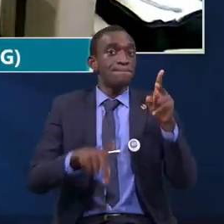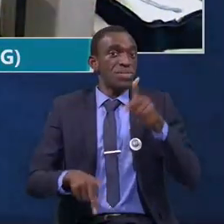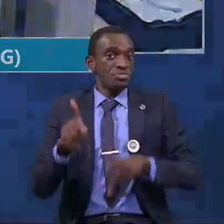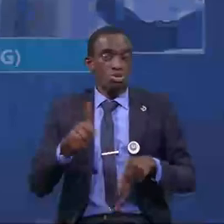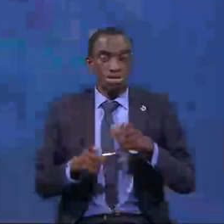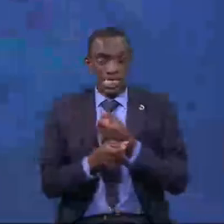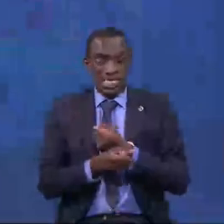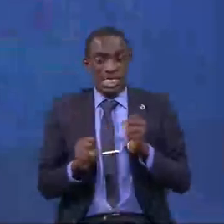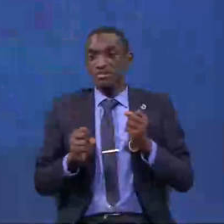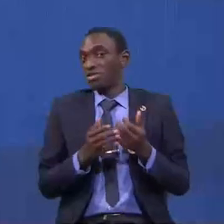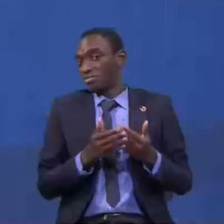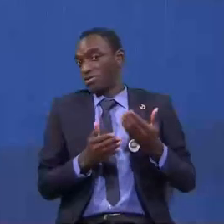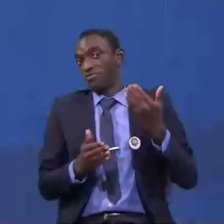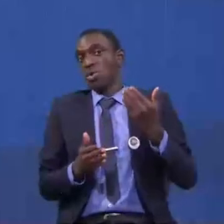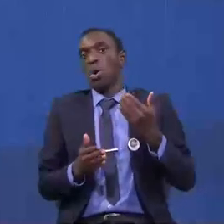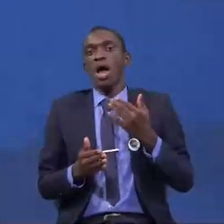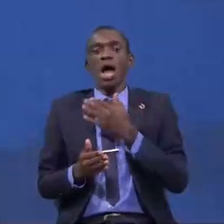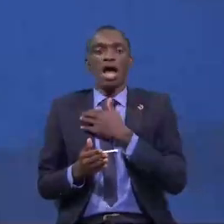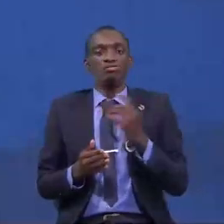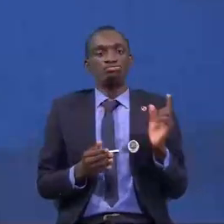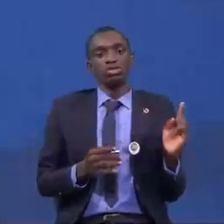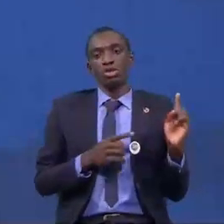il y a des gens qui sont sauvés.